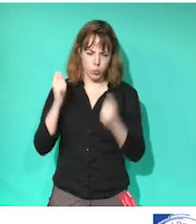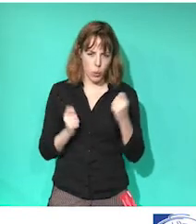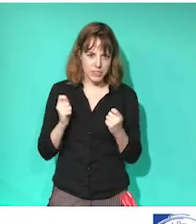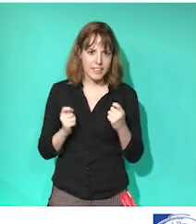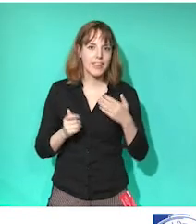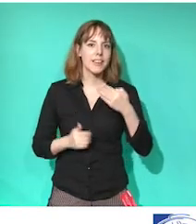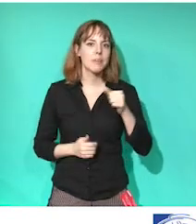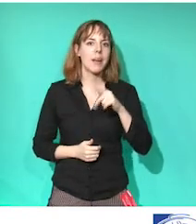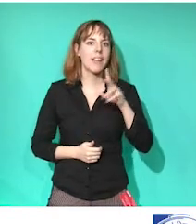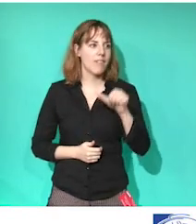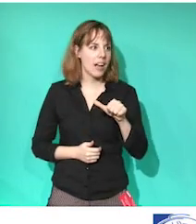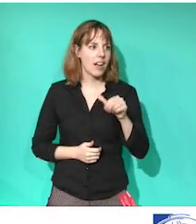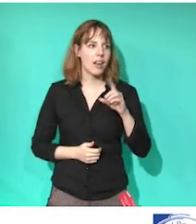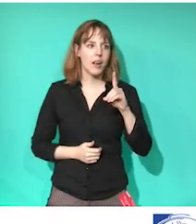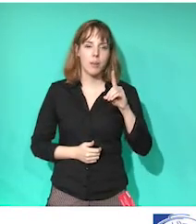Poudevigne.